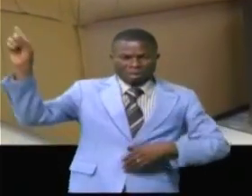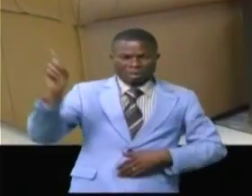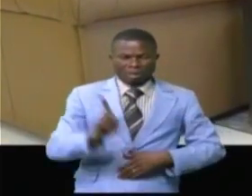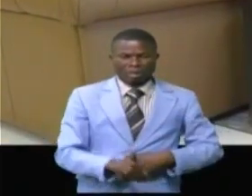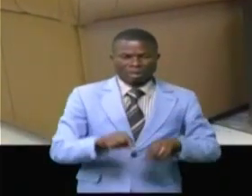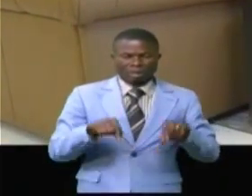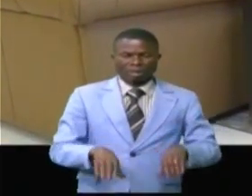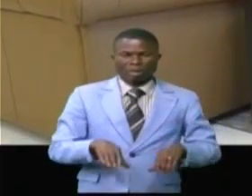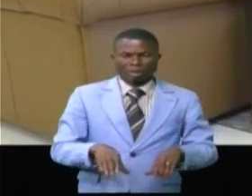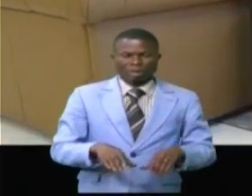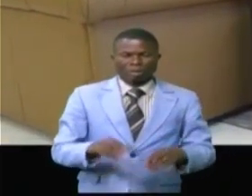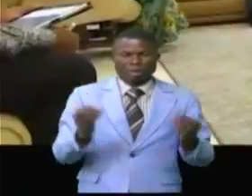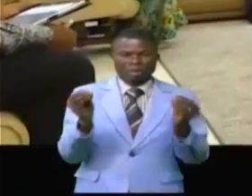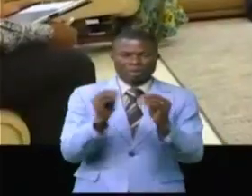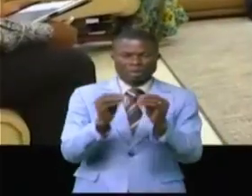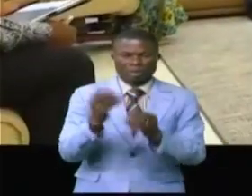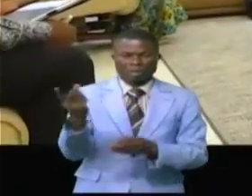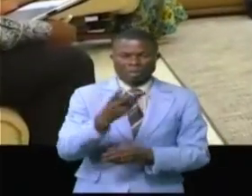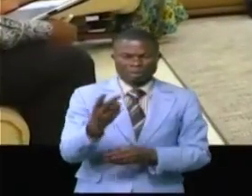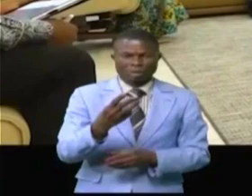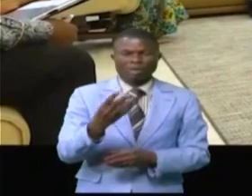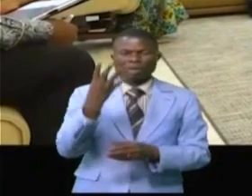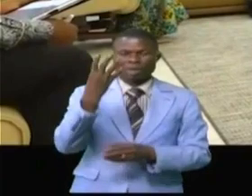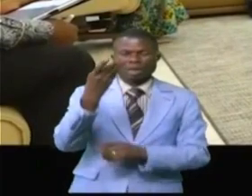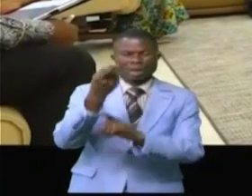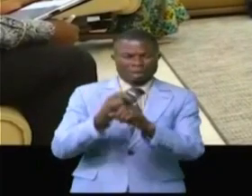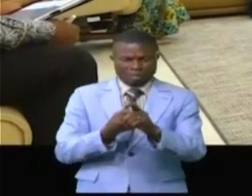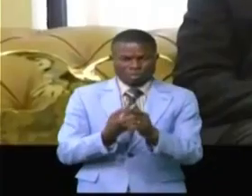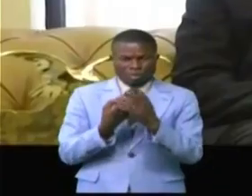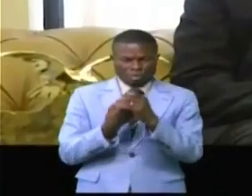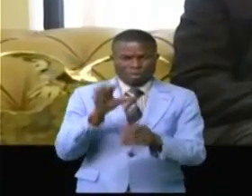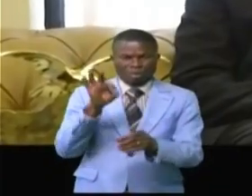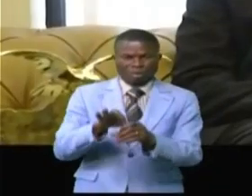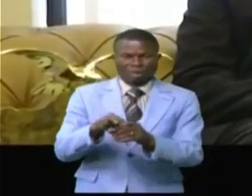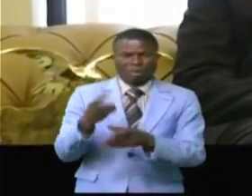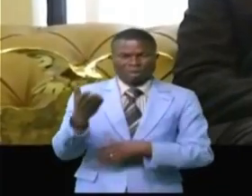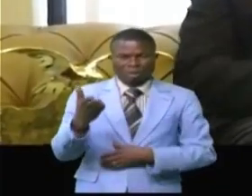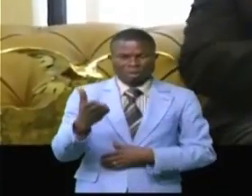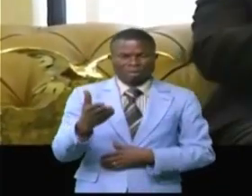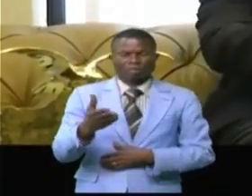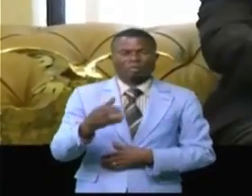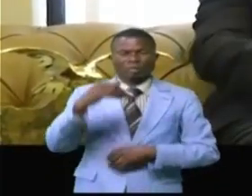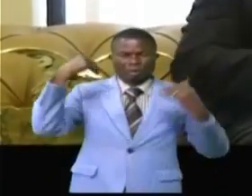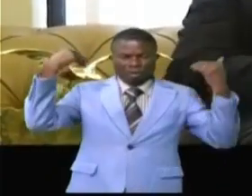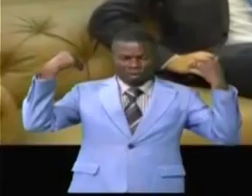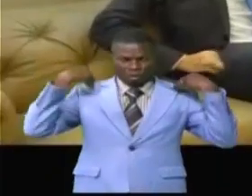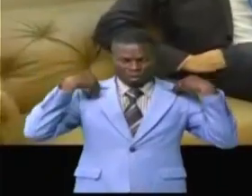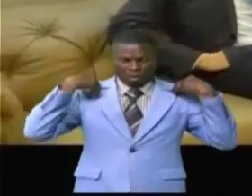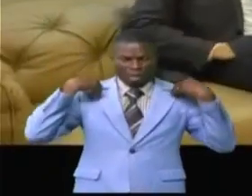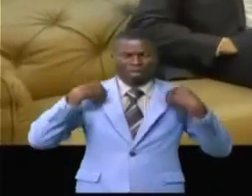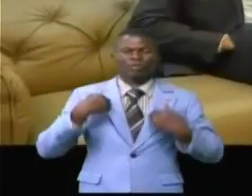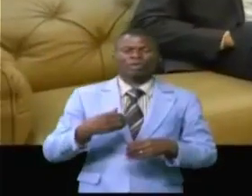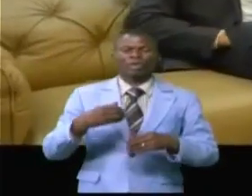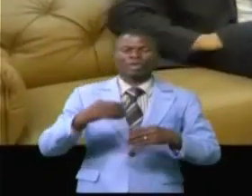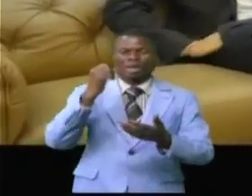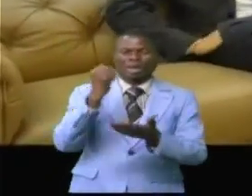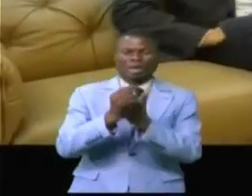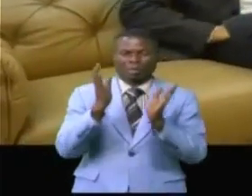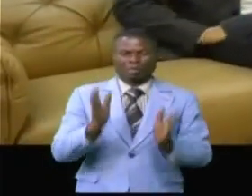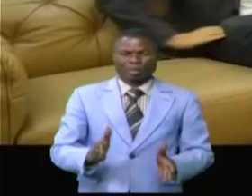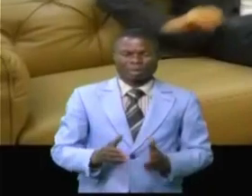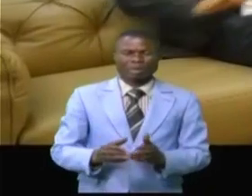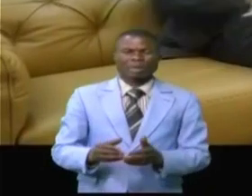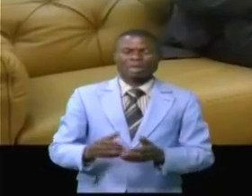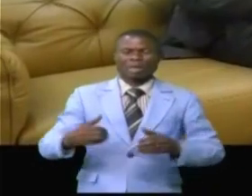Congo. Par cette rencontre à 4 mois des scrutins, Hesham El Mekwad, chef de mission diplomatique égyptienne, a eu des